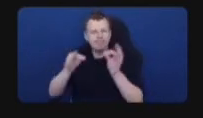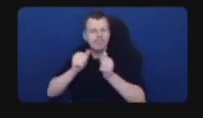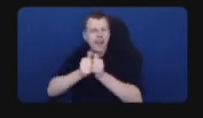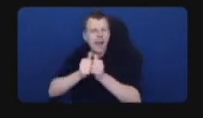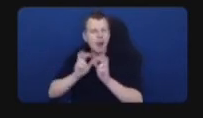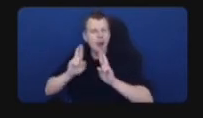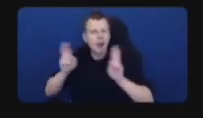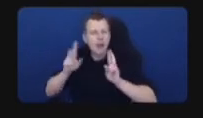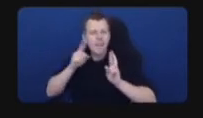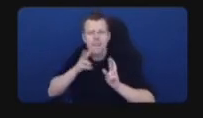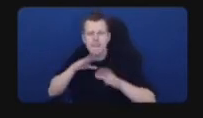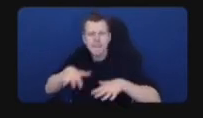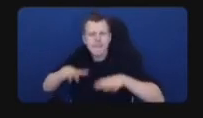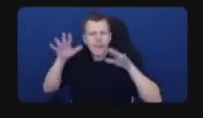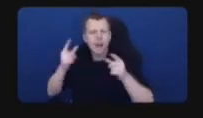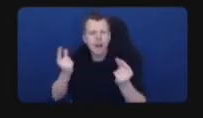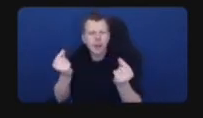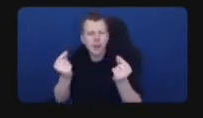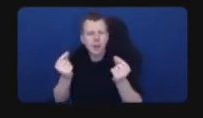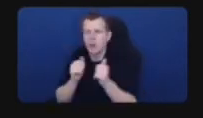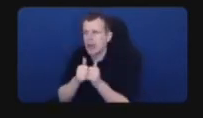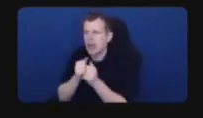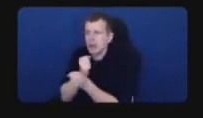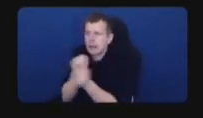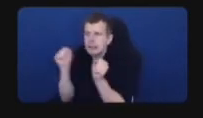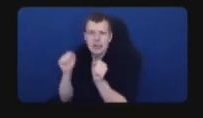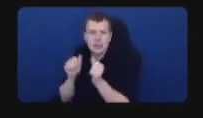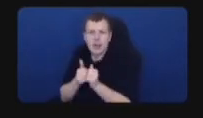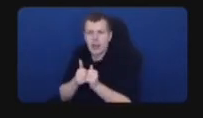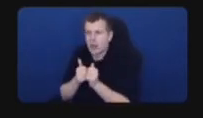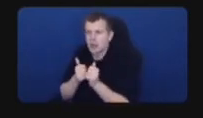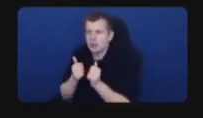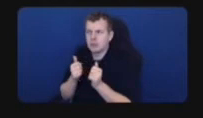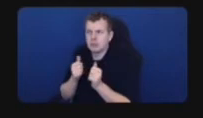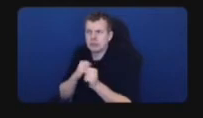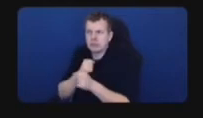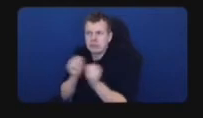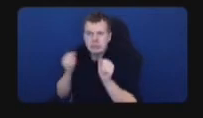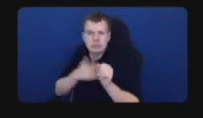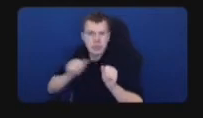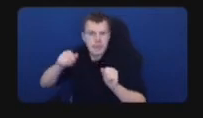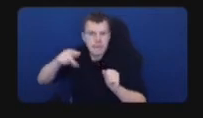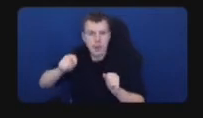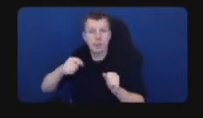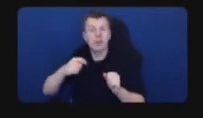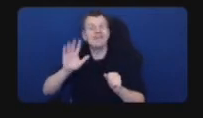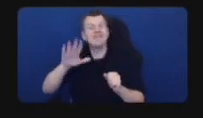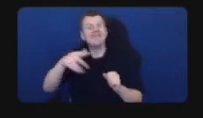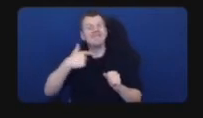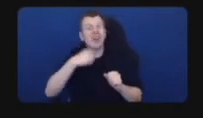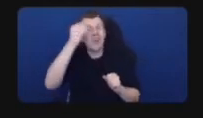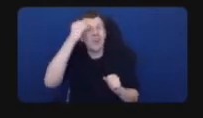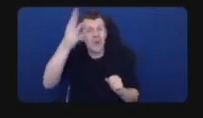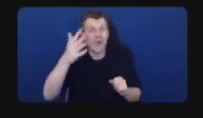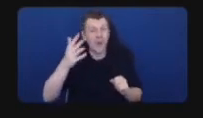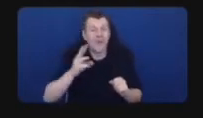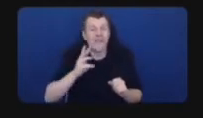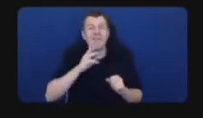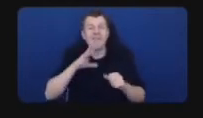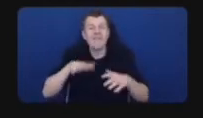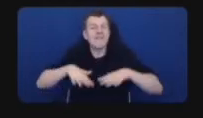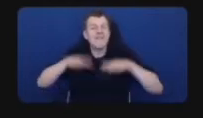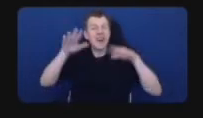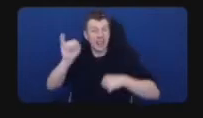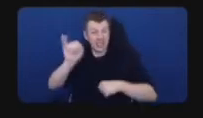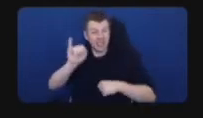网页会告诉我们一些是关于洪水的信息，怎么能够降低风险。第二